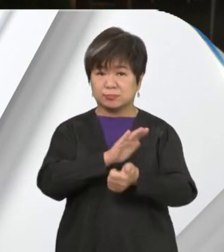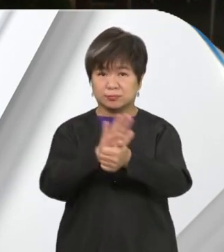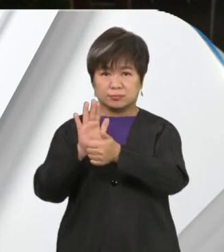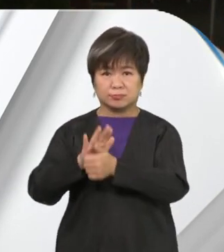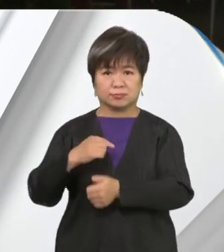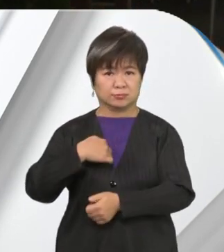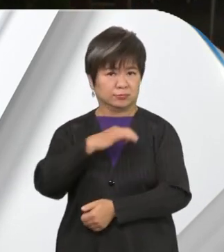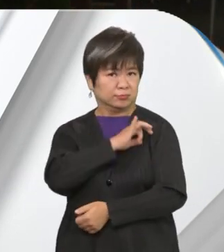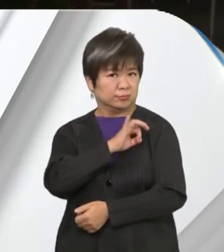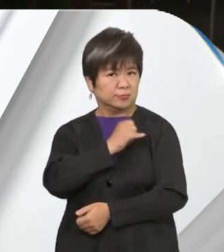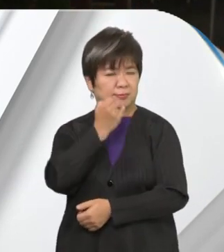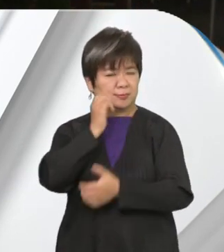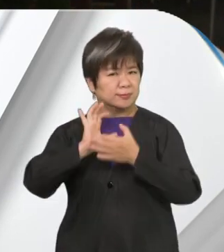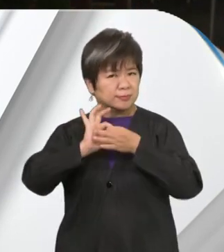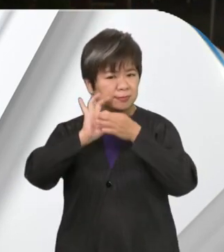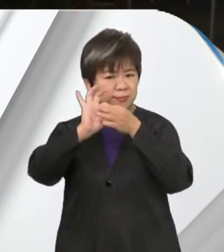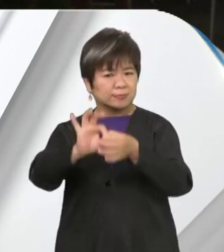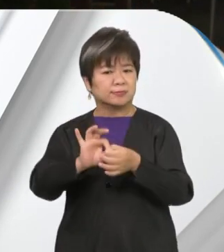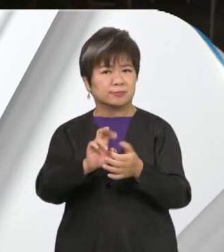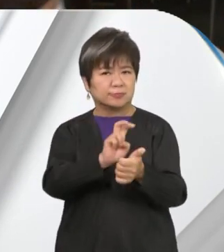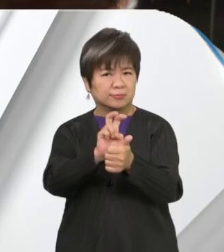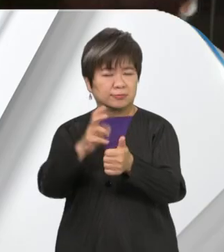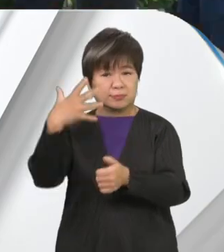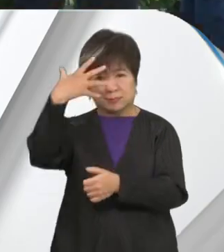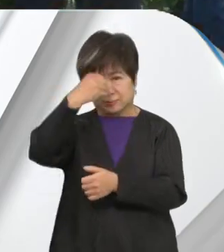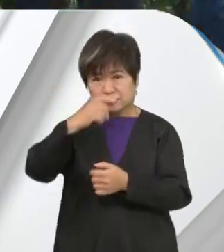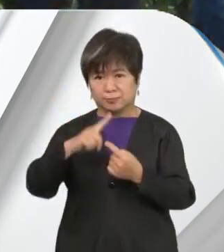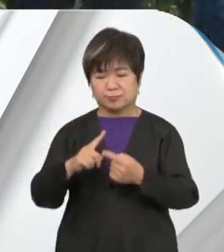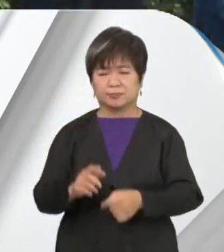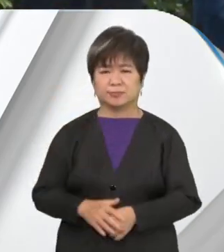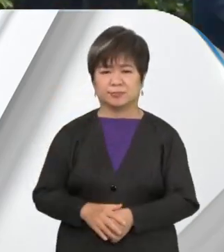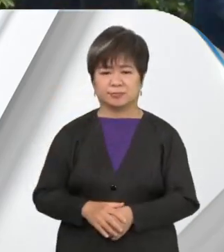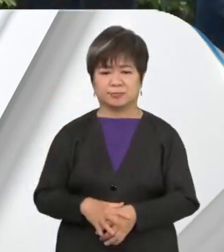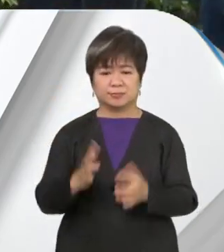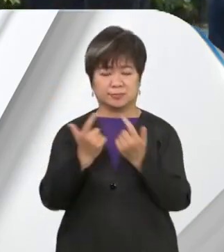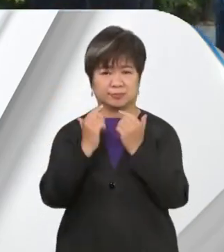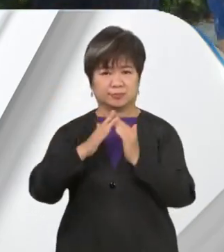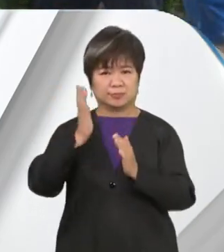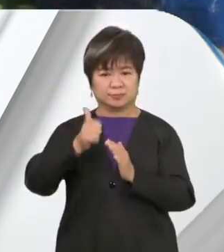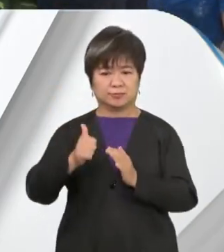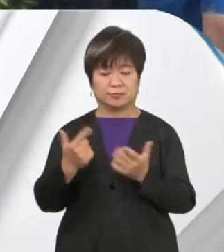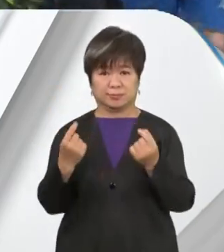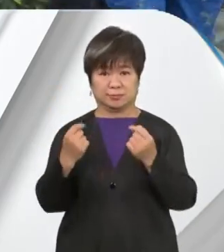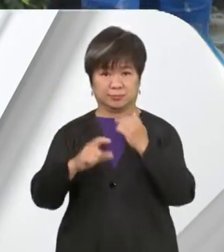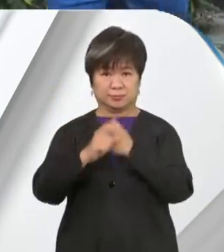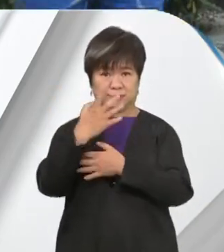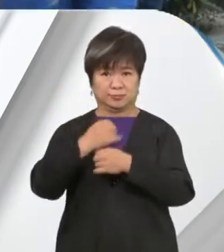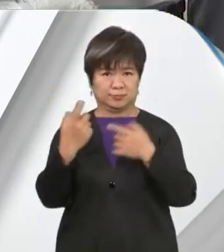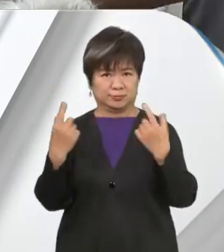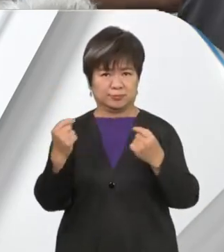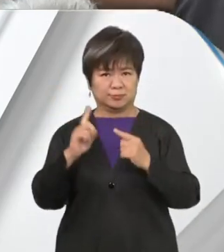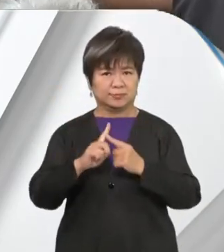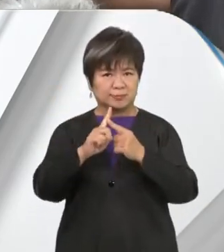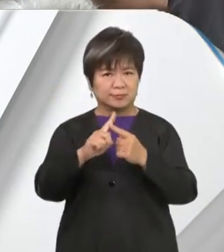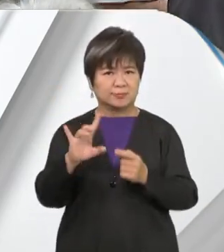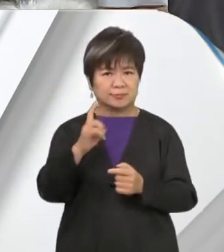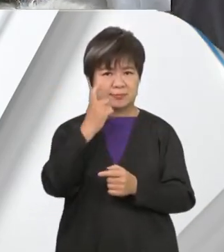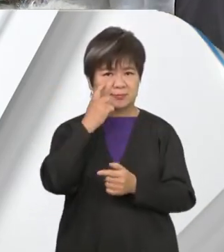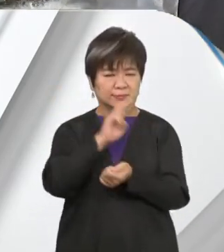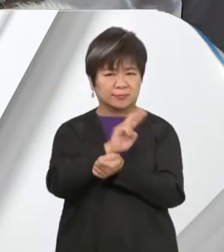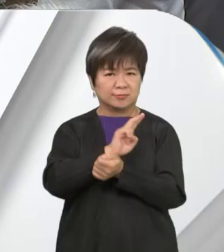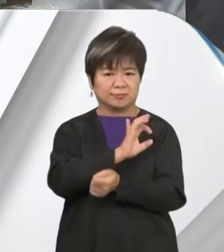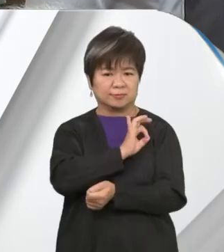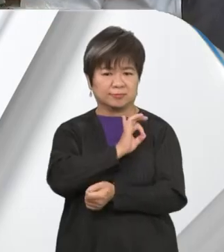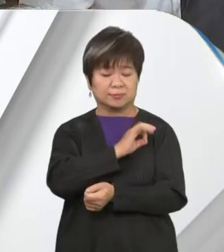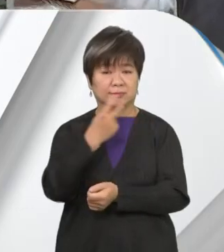岭福利协会能够持续的来照顾这些长辈。 特别是从口分站每头半夜半夜来到龙眼岭福利协会，还带领